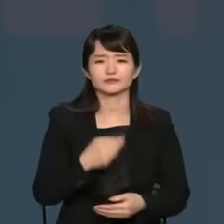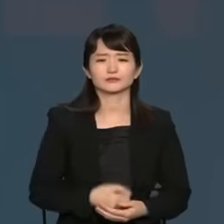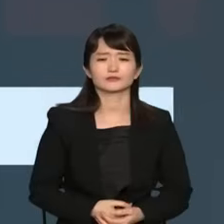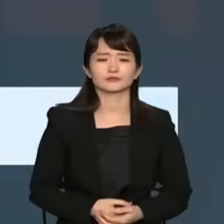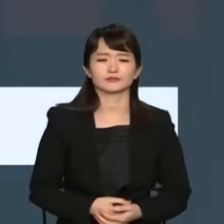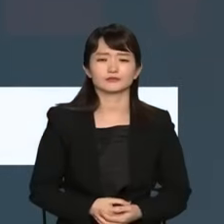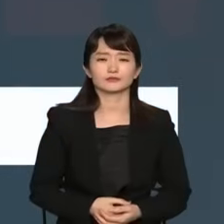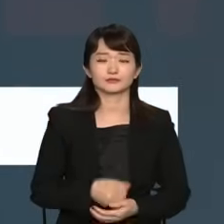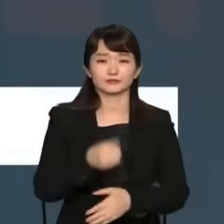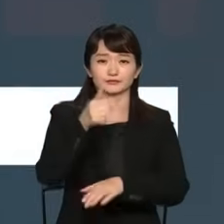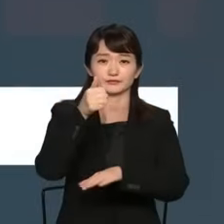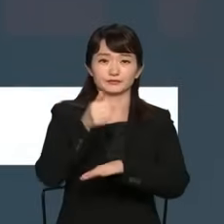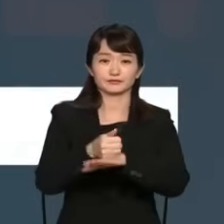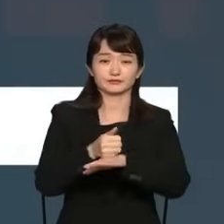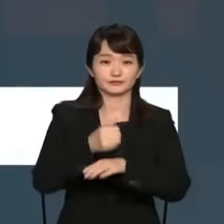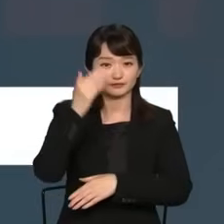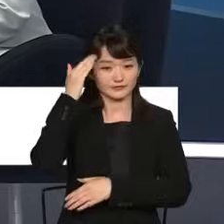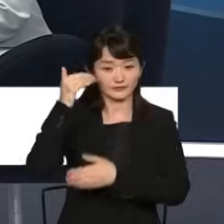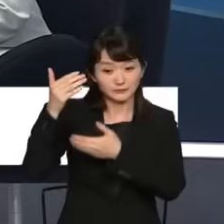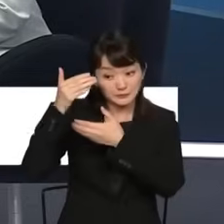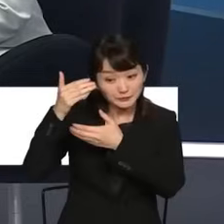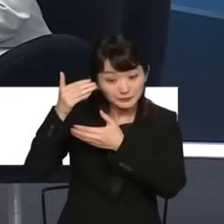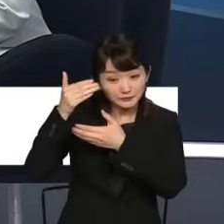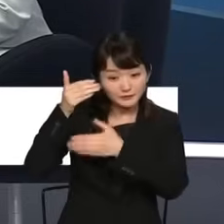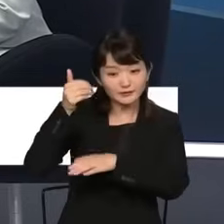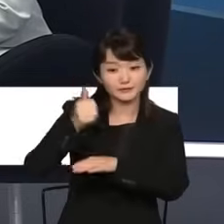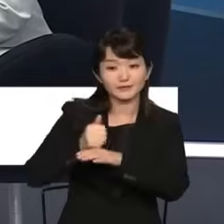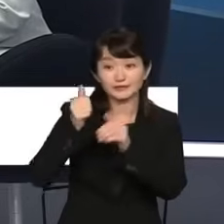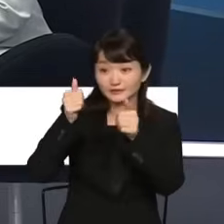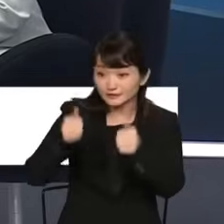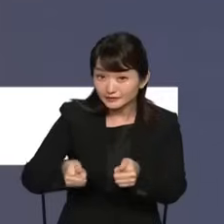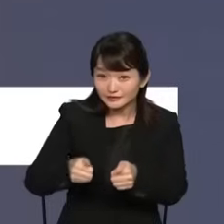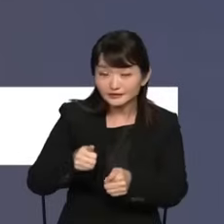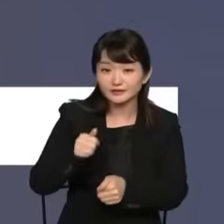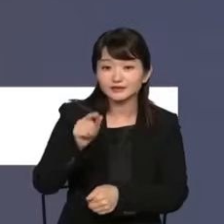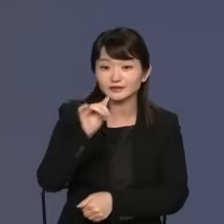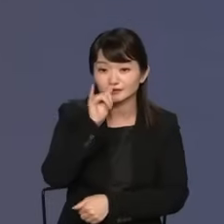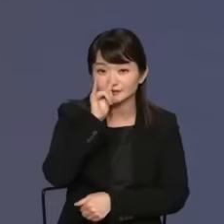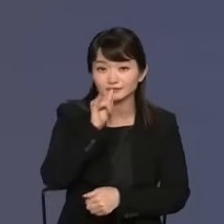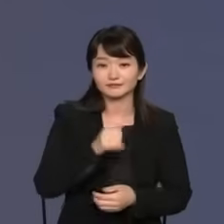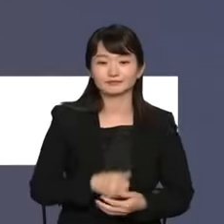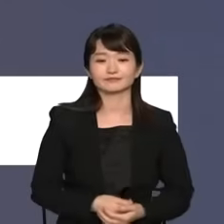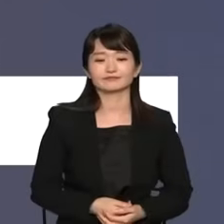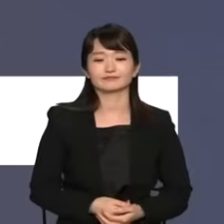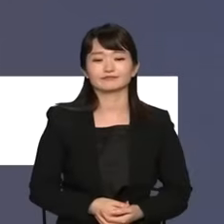그 마지막으로 한국 팬들에게 끝인사를 해주실 수 있을까요?